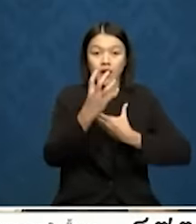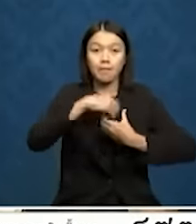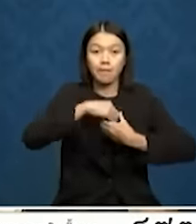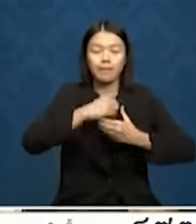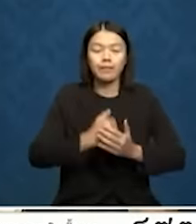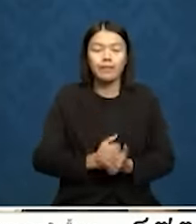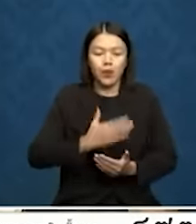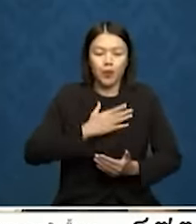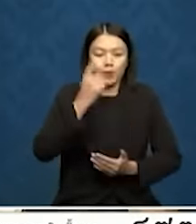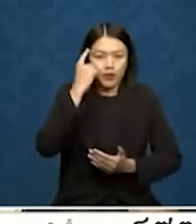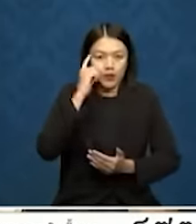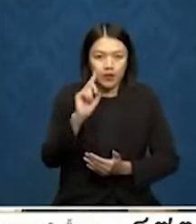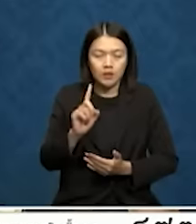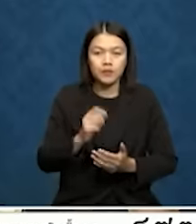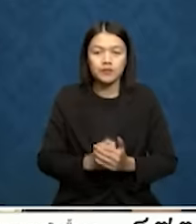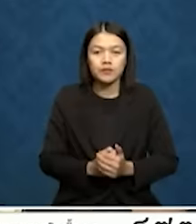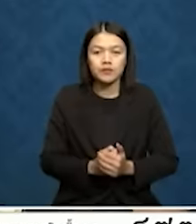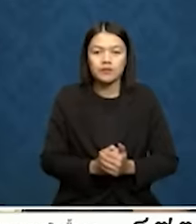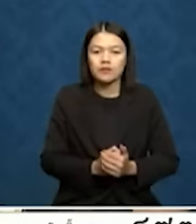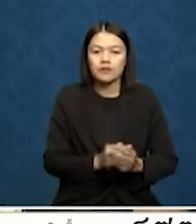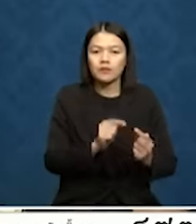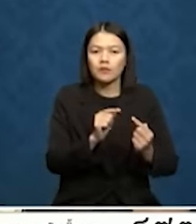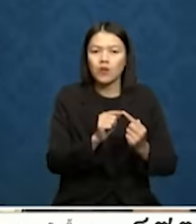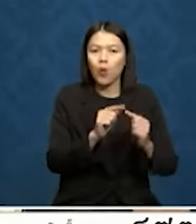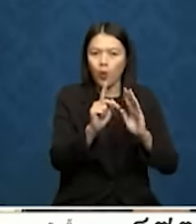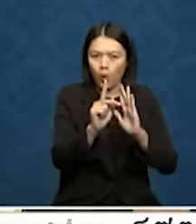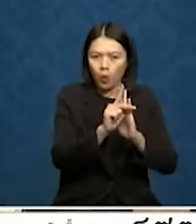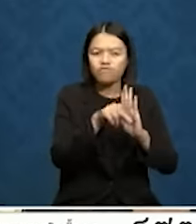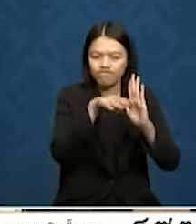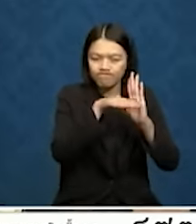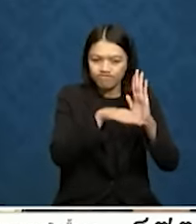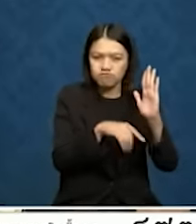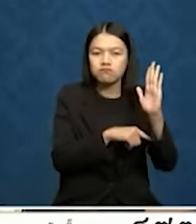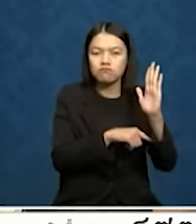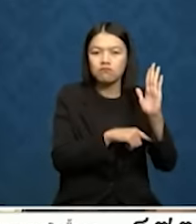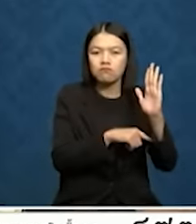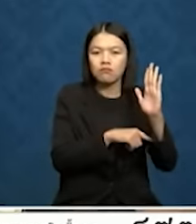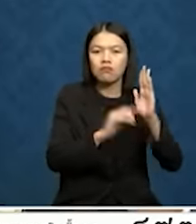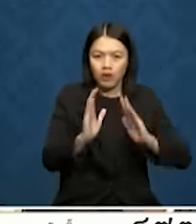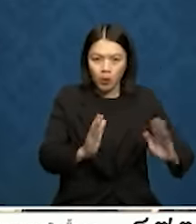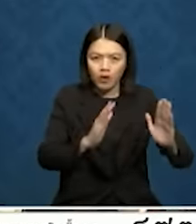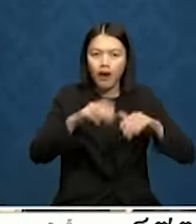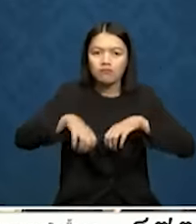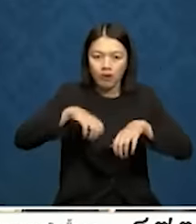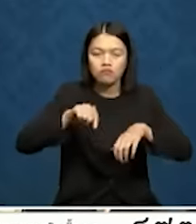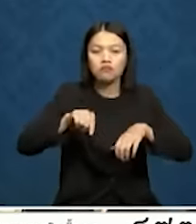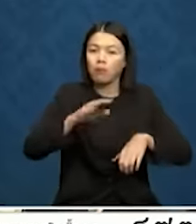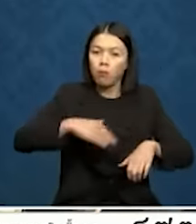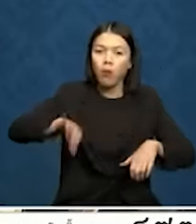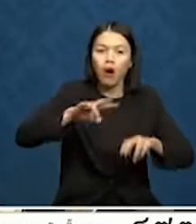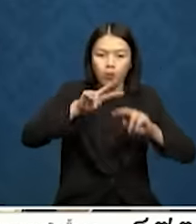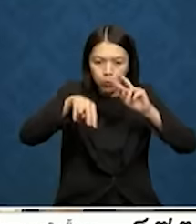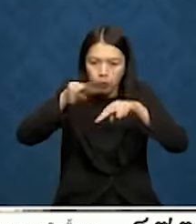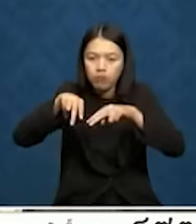มคิดว่าควรจะเป็นเงื่อนไขควรจะเป็นกฎกติกาควรจะเป็นกระบวนการที่พวกเราตรวจส